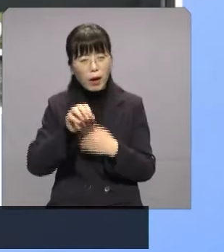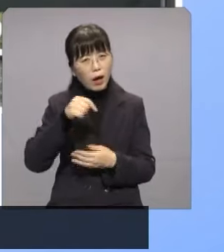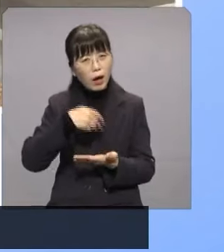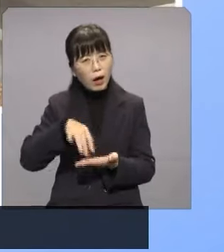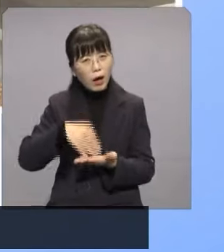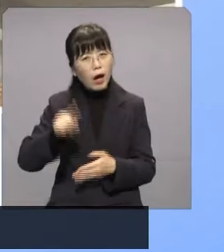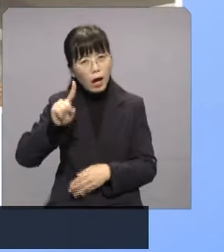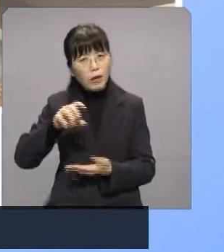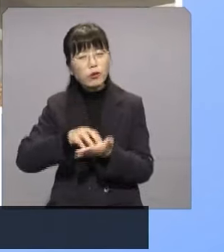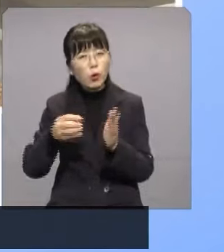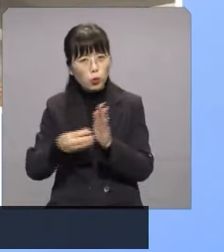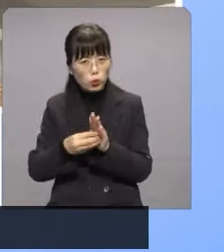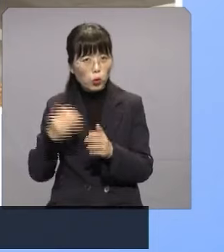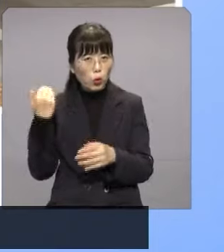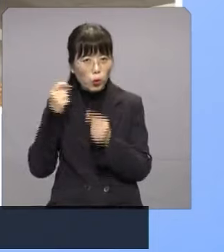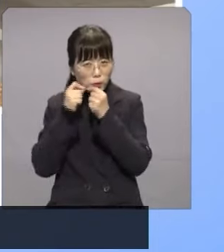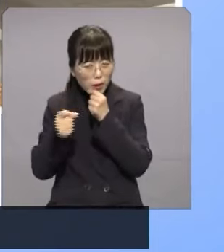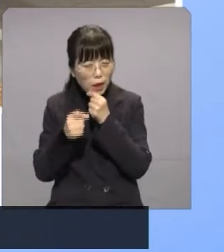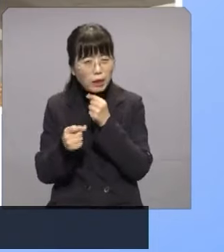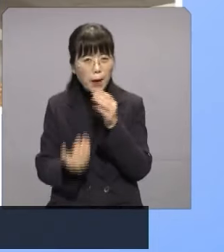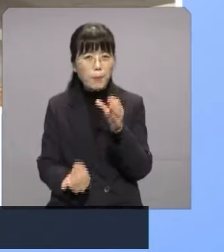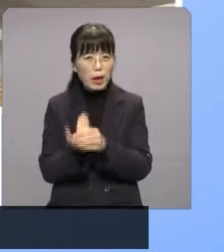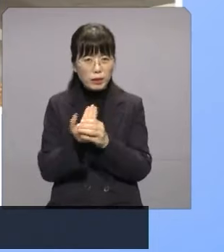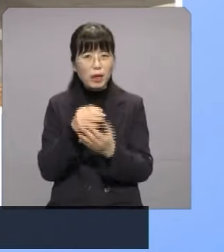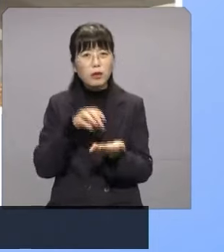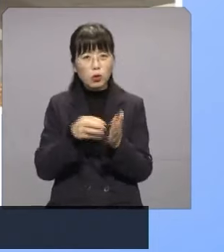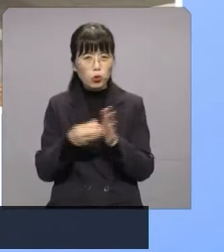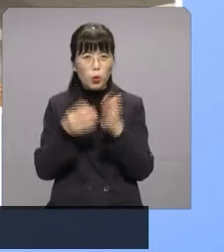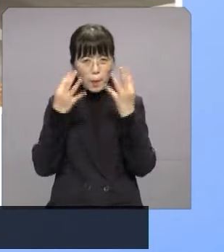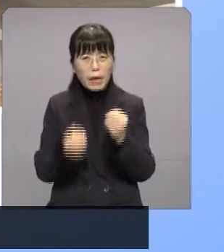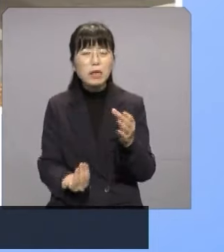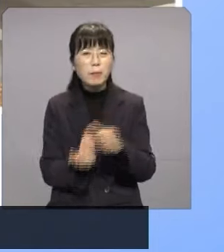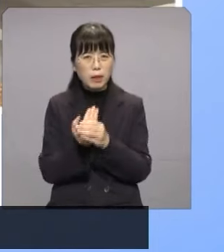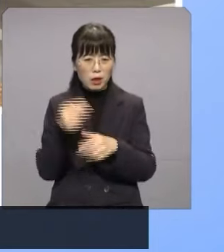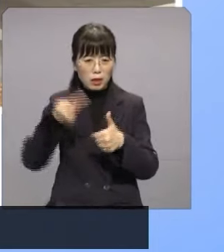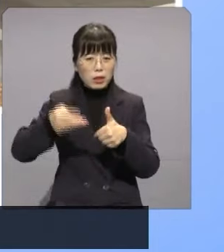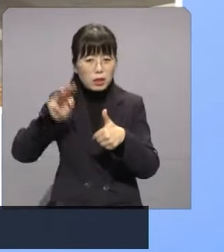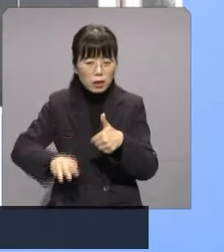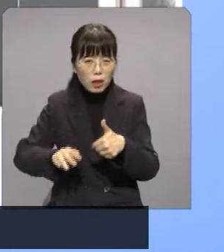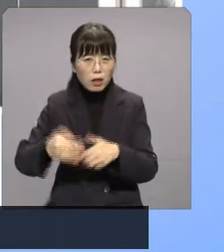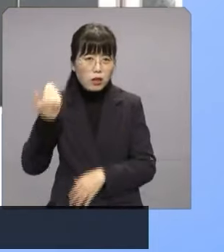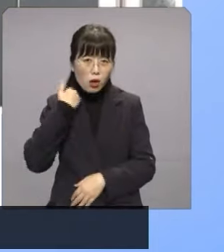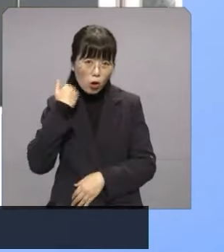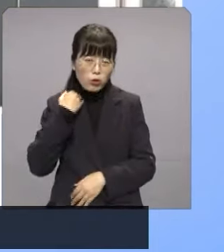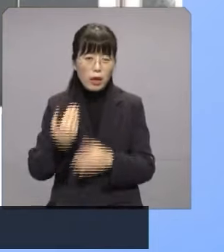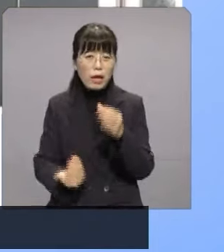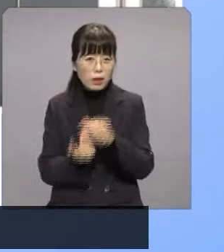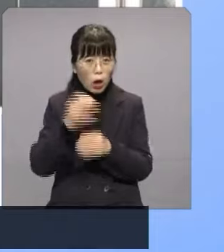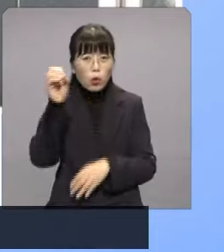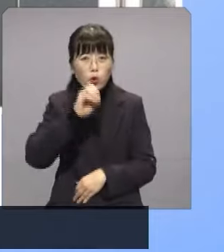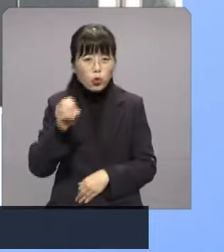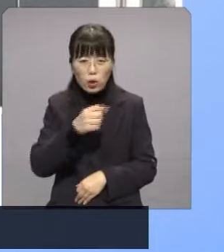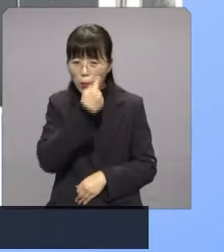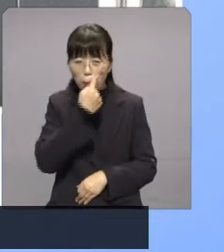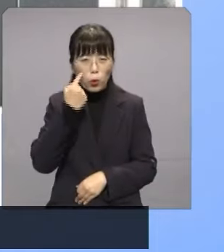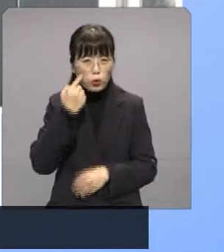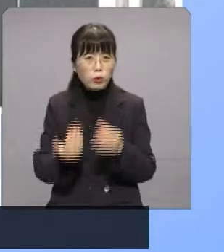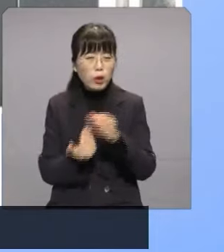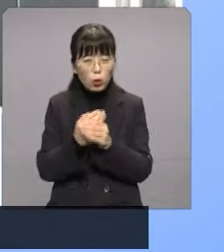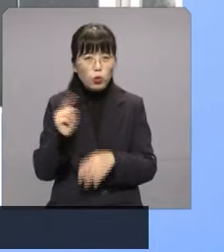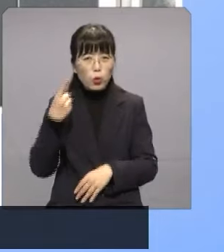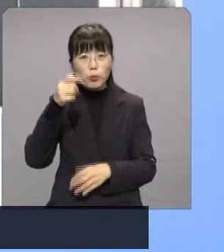사고가 발생할 정도 전세 사기가 빈번하게 발생한다고 볼 수가 있습니다. 이렇게 인천의 전세 사고율이 보증 사고에 높은